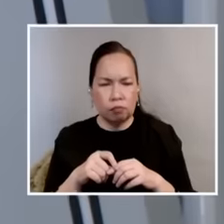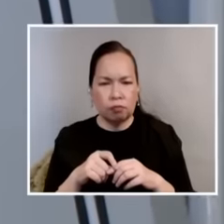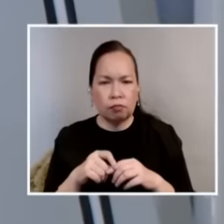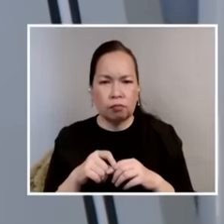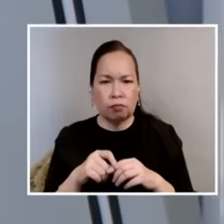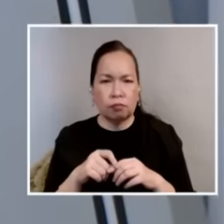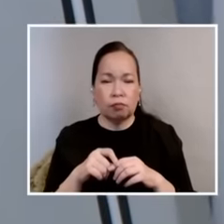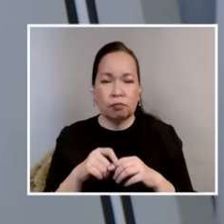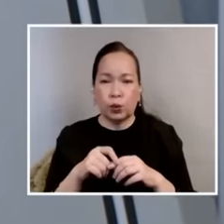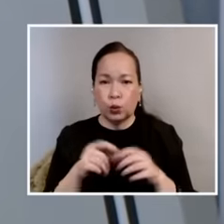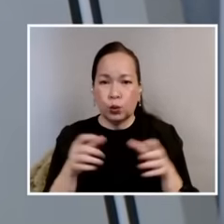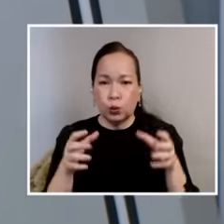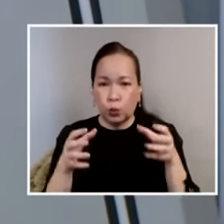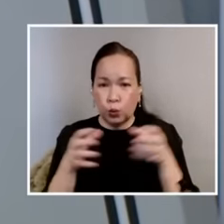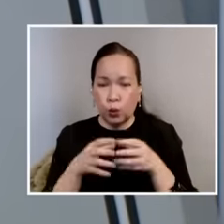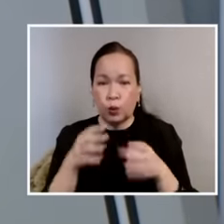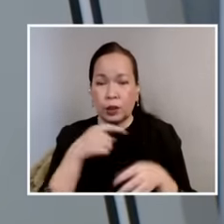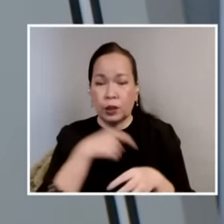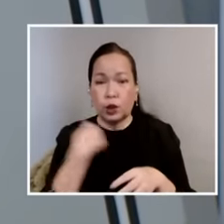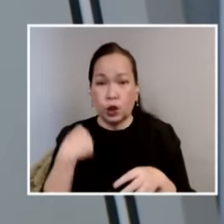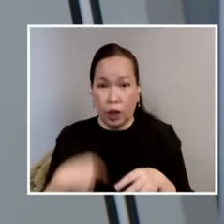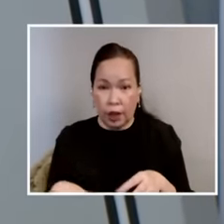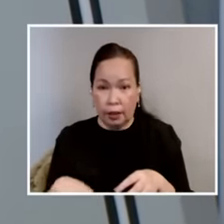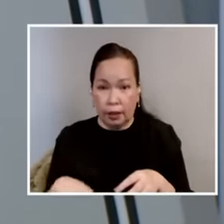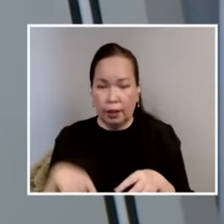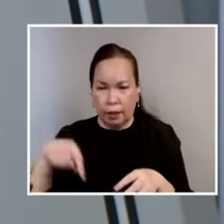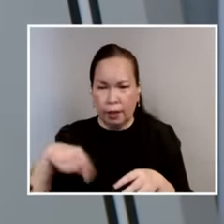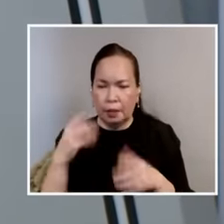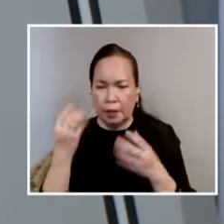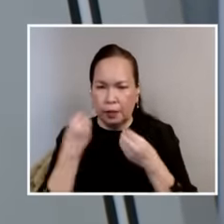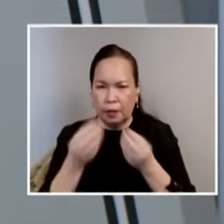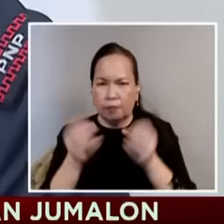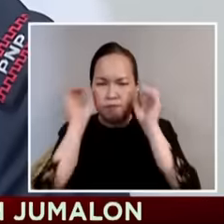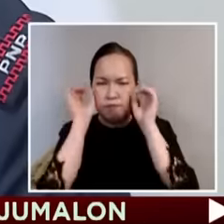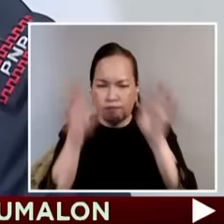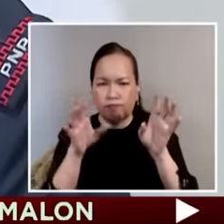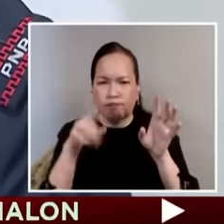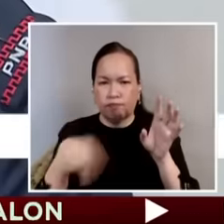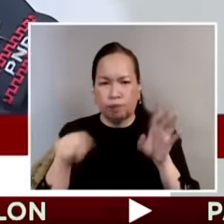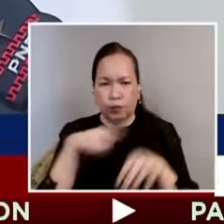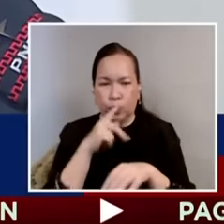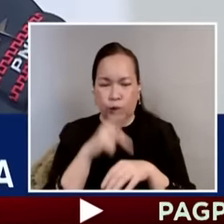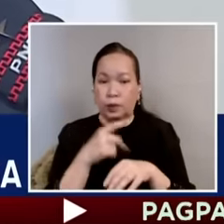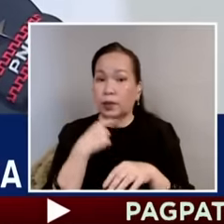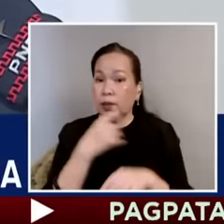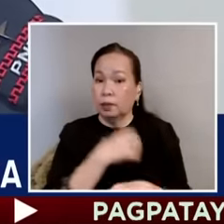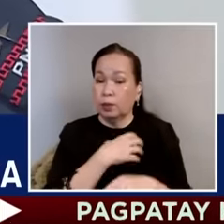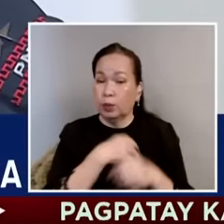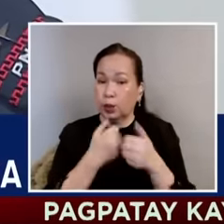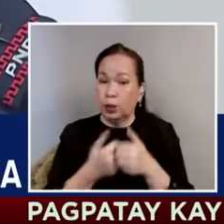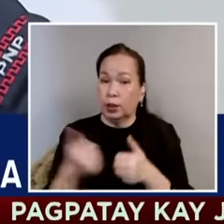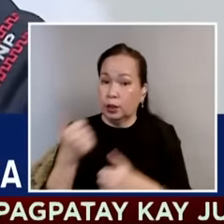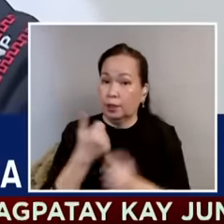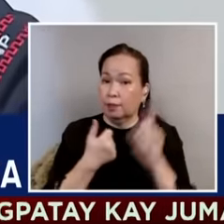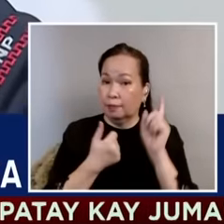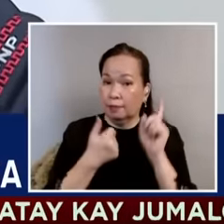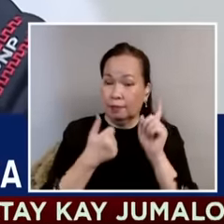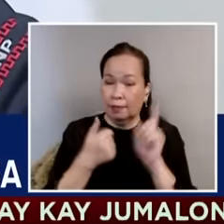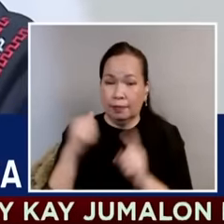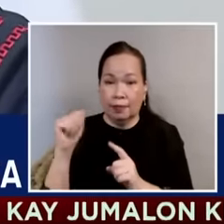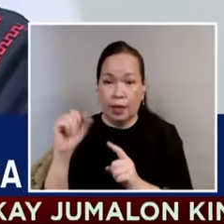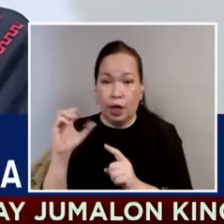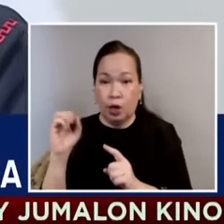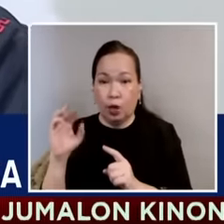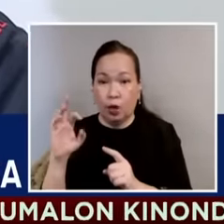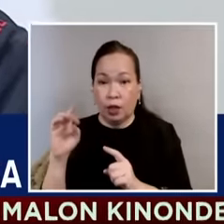na posibleng maghasik ng gulo sa Pilipinas. Ayon kay PNP Chief Police General Benjamin Acorda, binabantayan